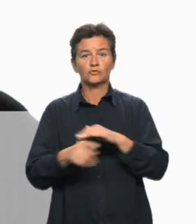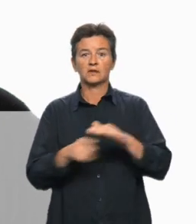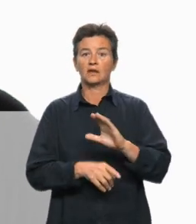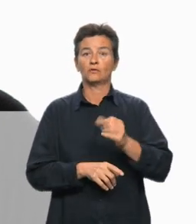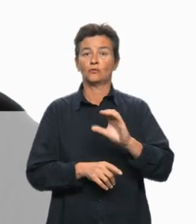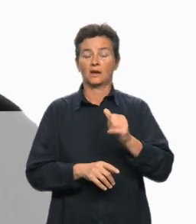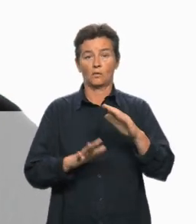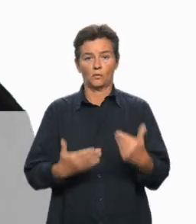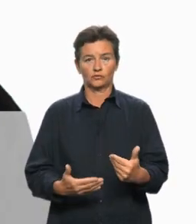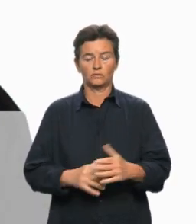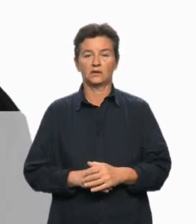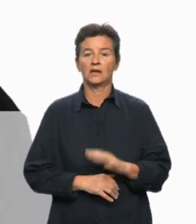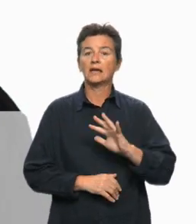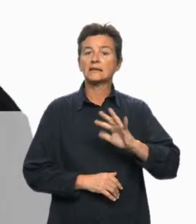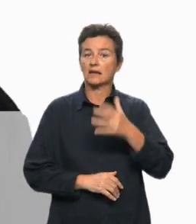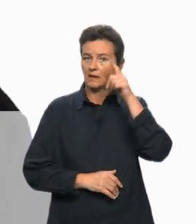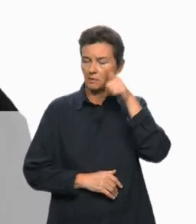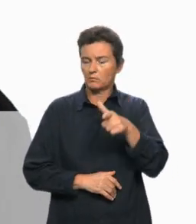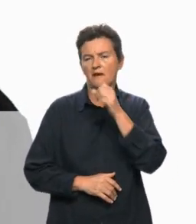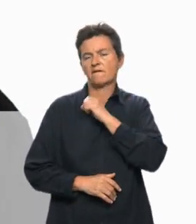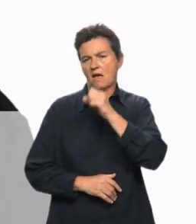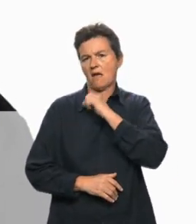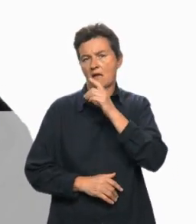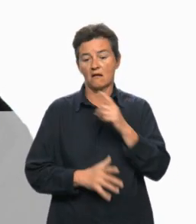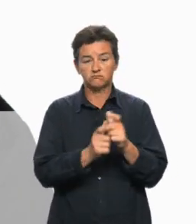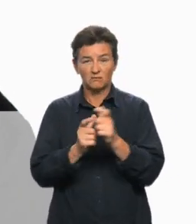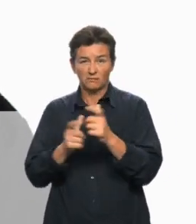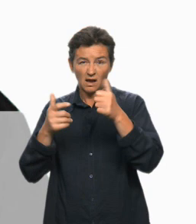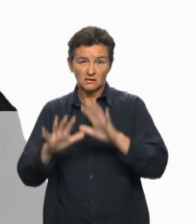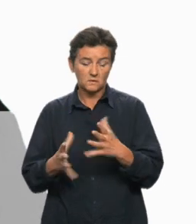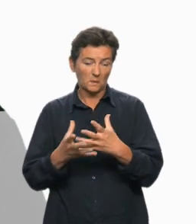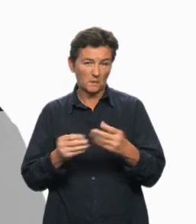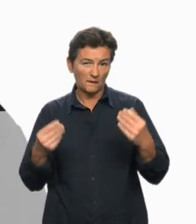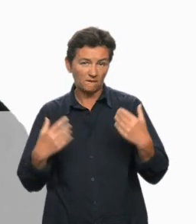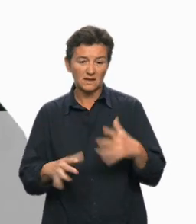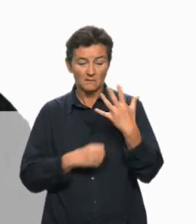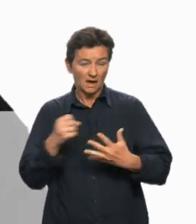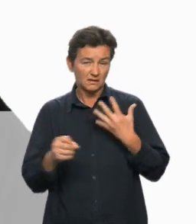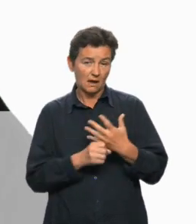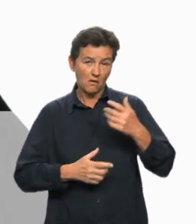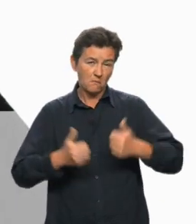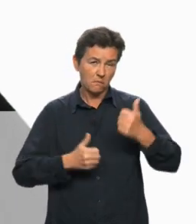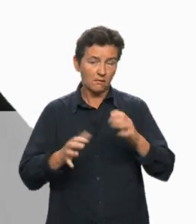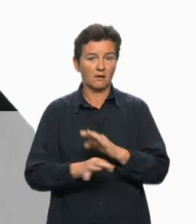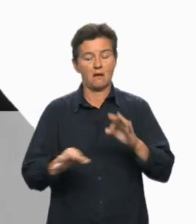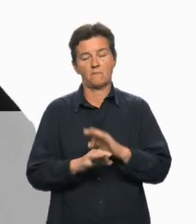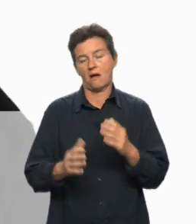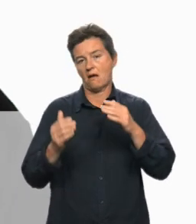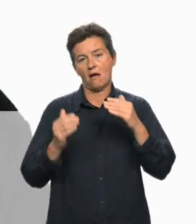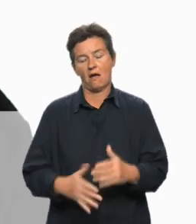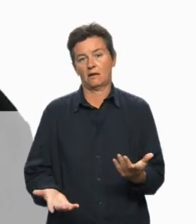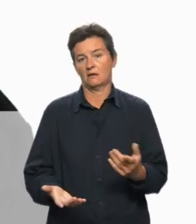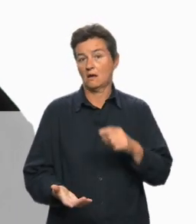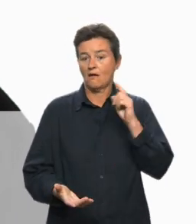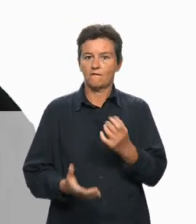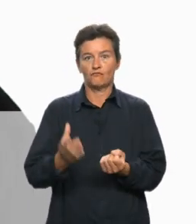la société d'aujourd'hui. La Ve République accuse aussi son âge. Des institutions à bout de souffle, des tunnels de 5 ans sans opposition. Ce